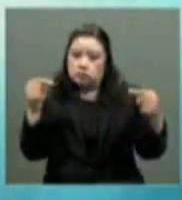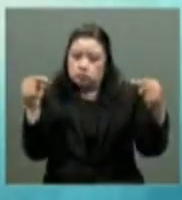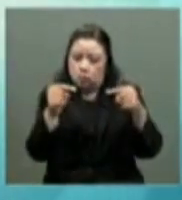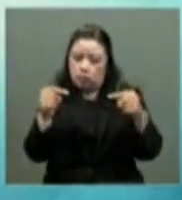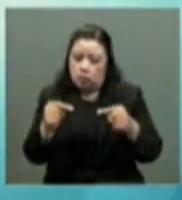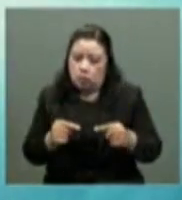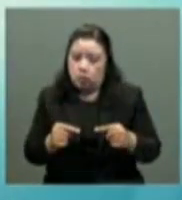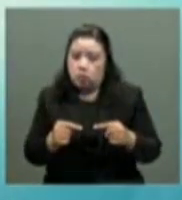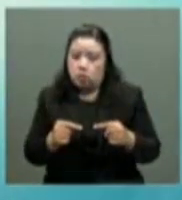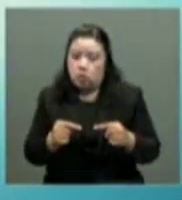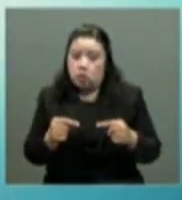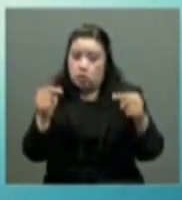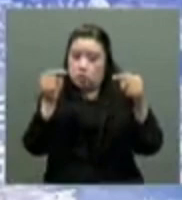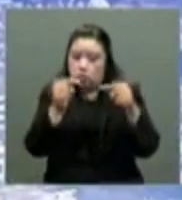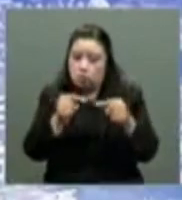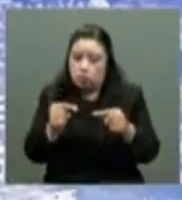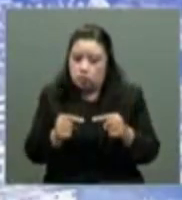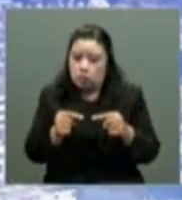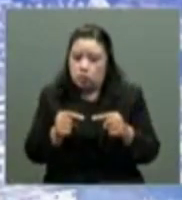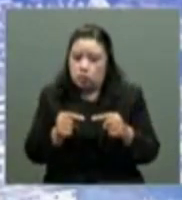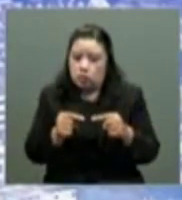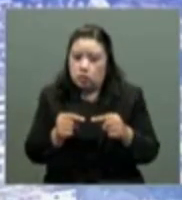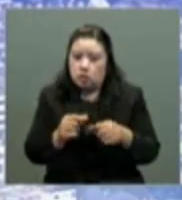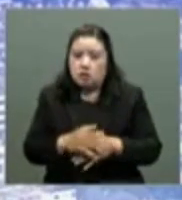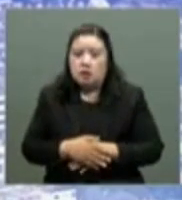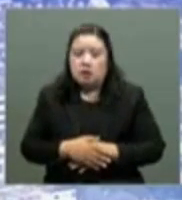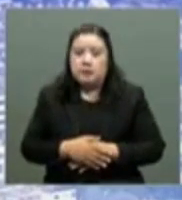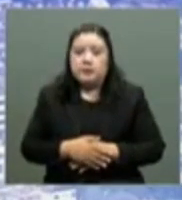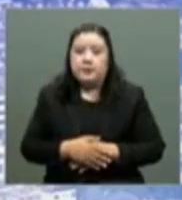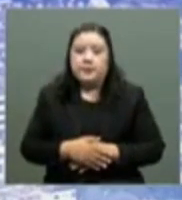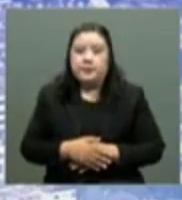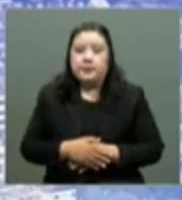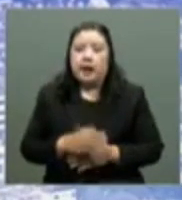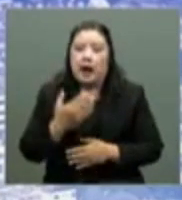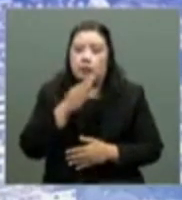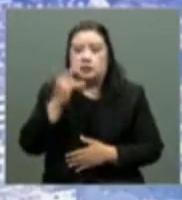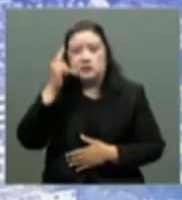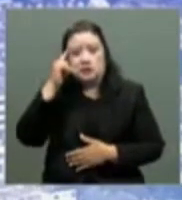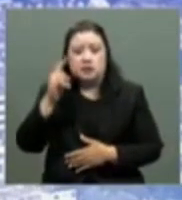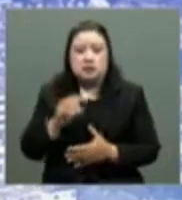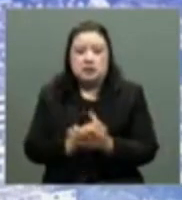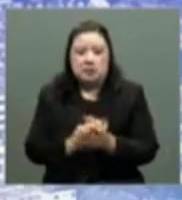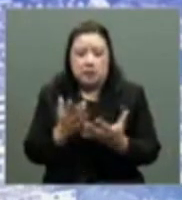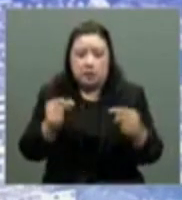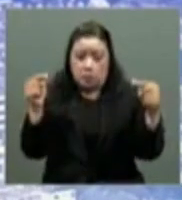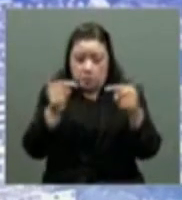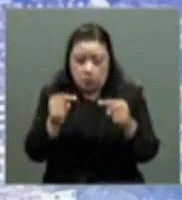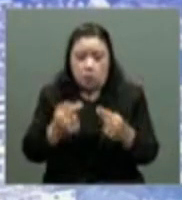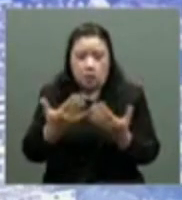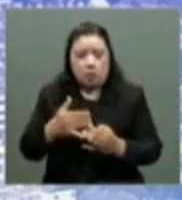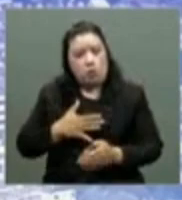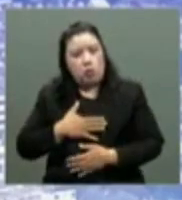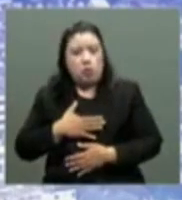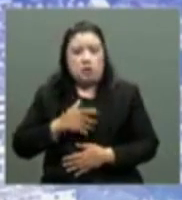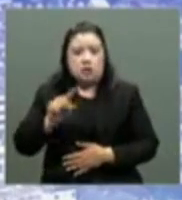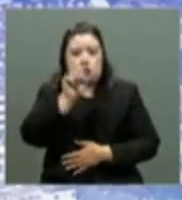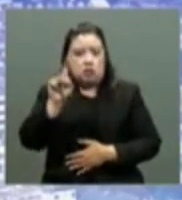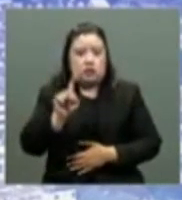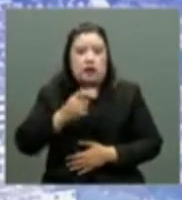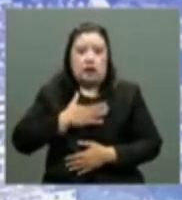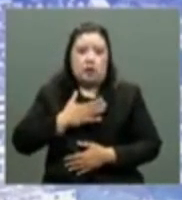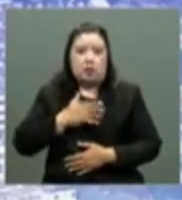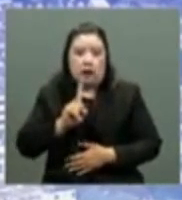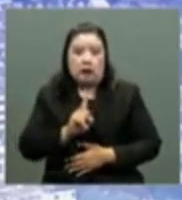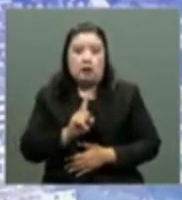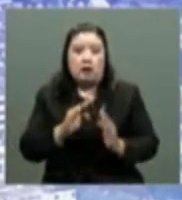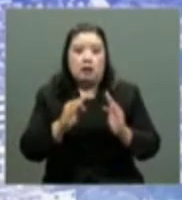ฮะแต่ว่าเคยพูดไปแล้วสามารถไปดูเทปเก่าได้แล้วก็ถ้าสงสัยก็เข้ามาตรวจซึ่งตรงนี้ในภาคของทางรั